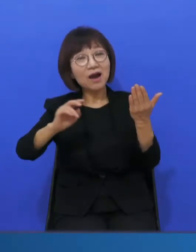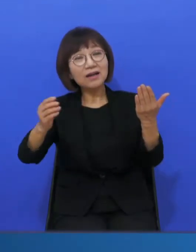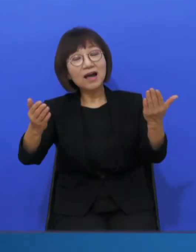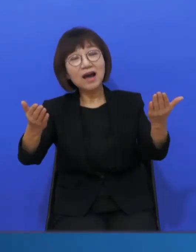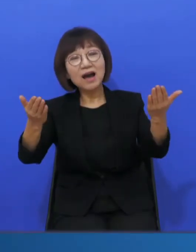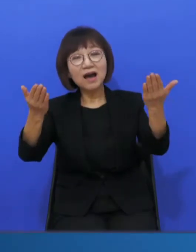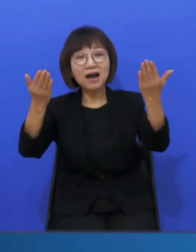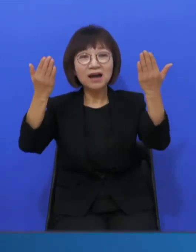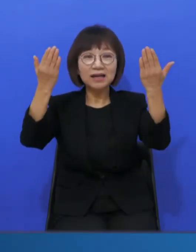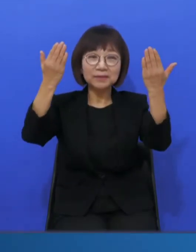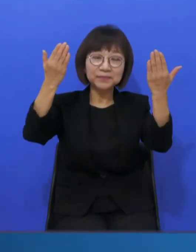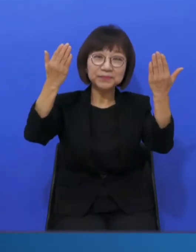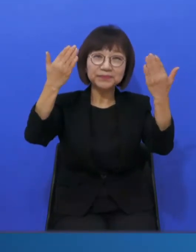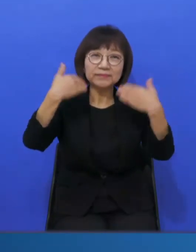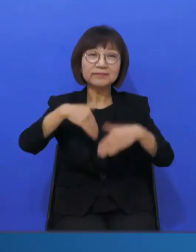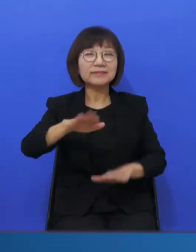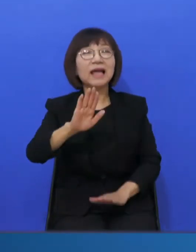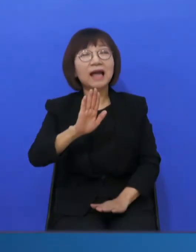찬양하여라.